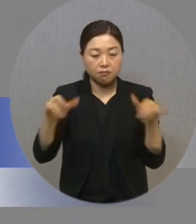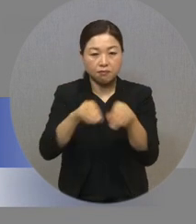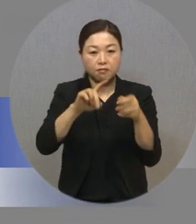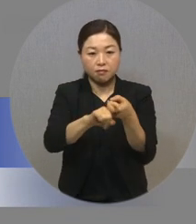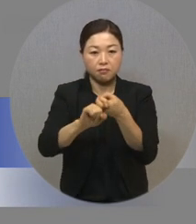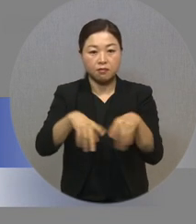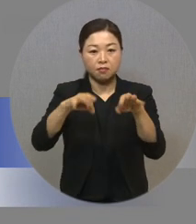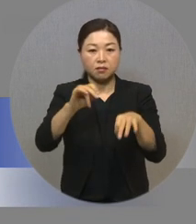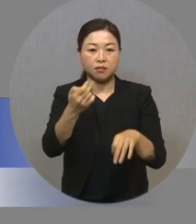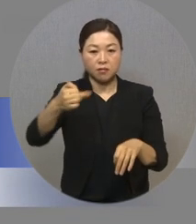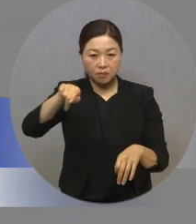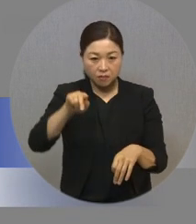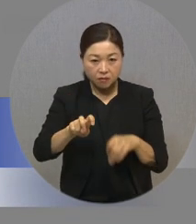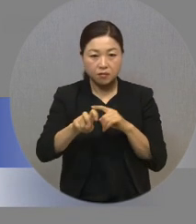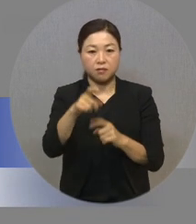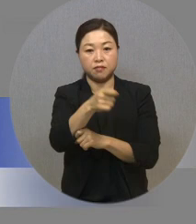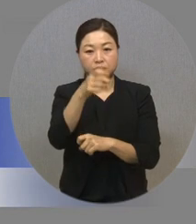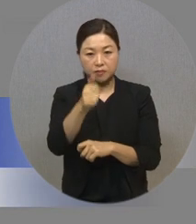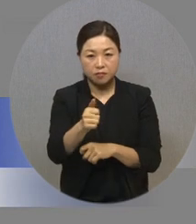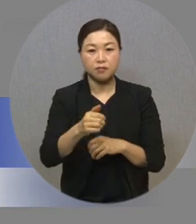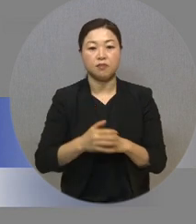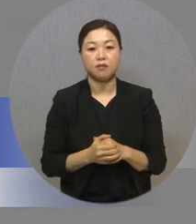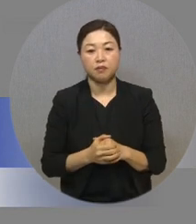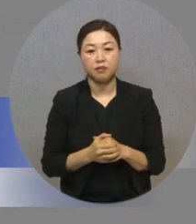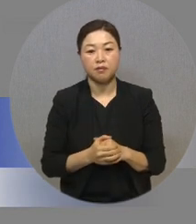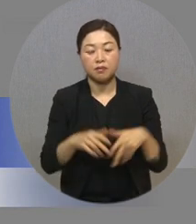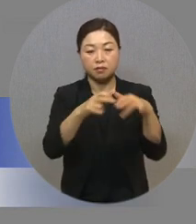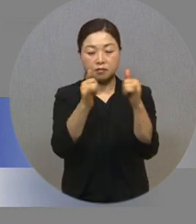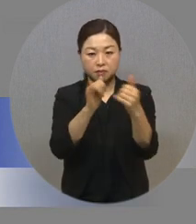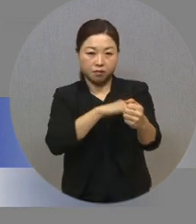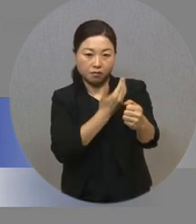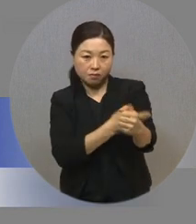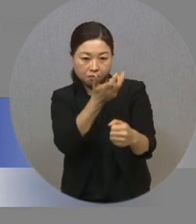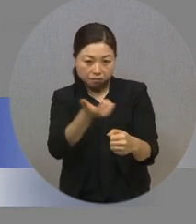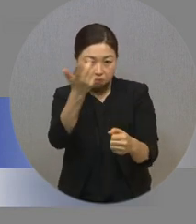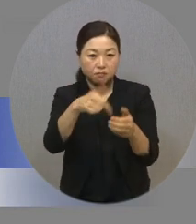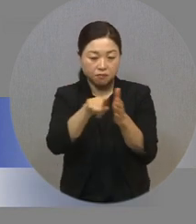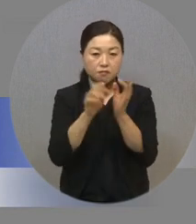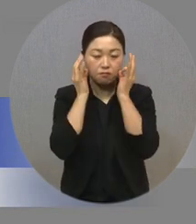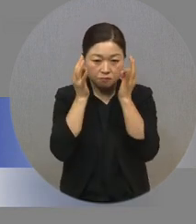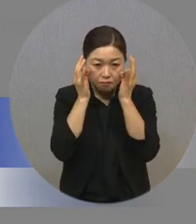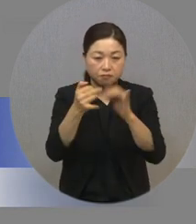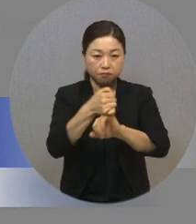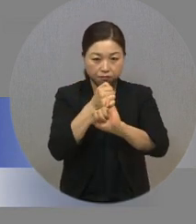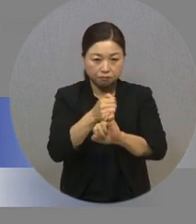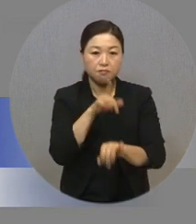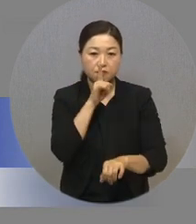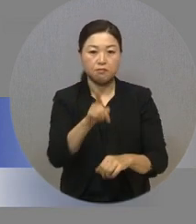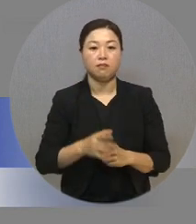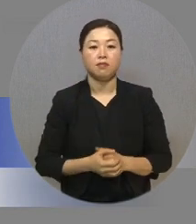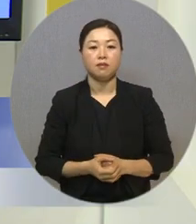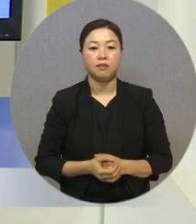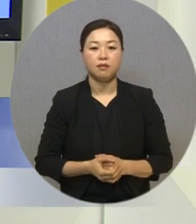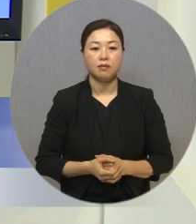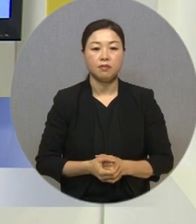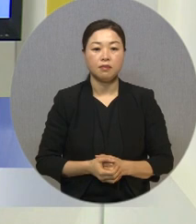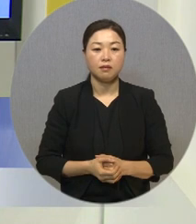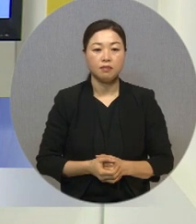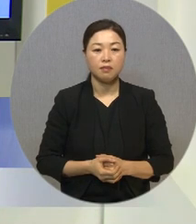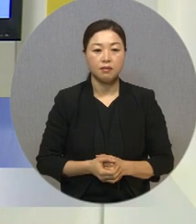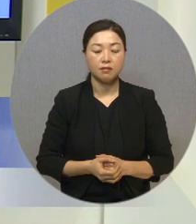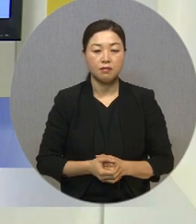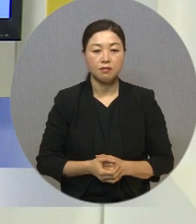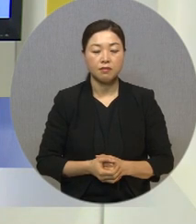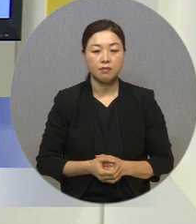사무총장은 국내외 장애인의 권리증진을 위한 활동 을 위해 노력하겠다고 말했습니다